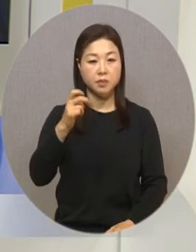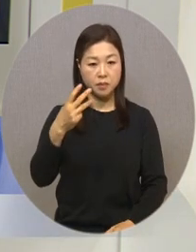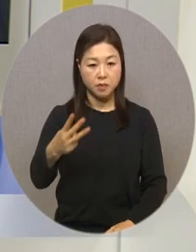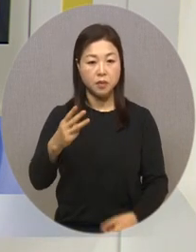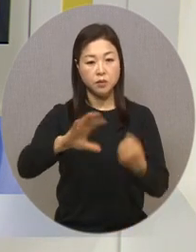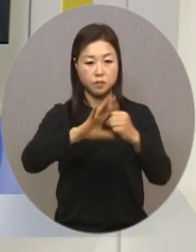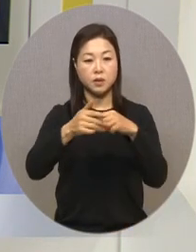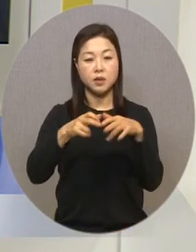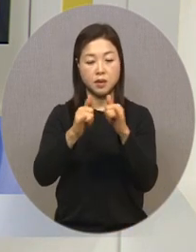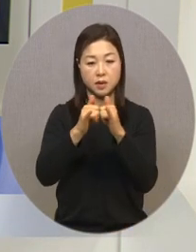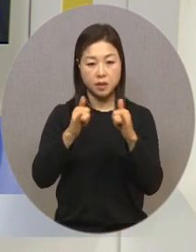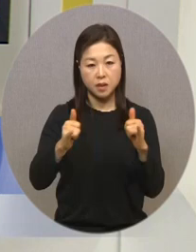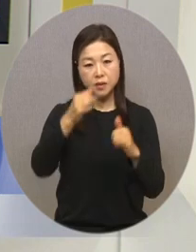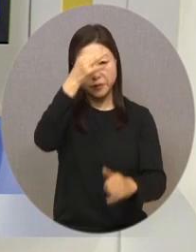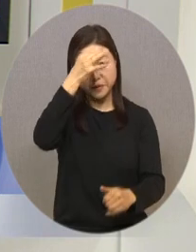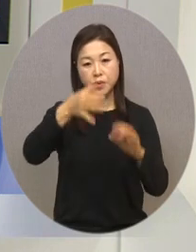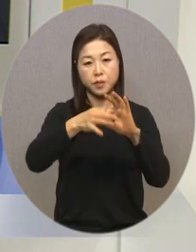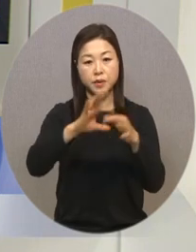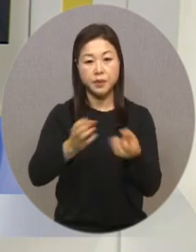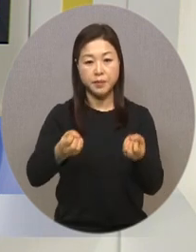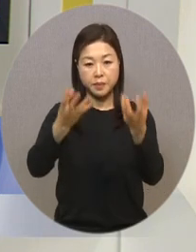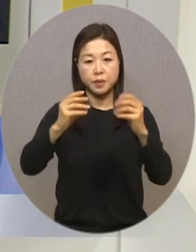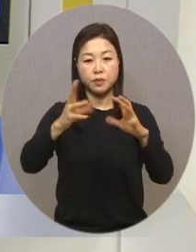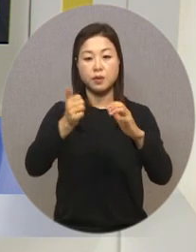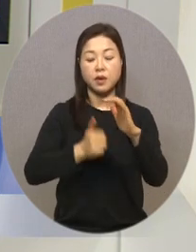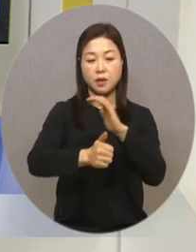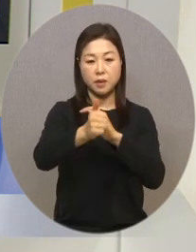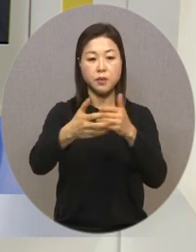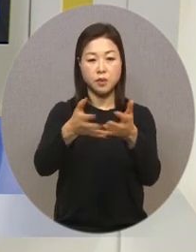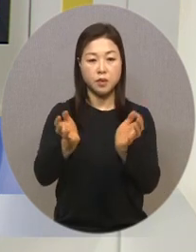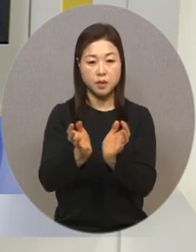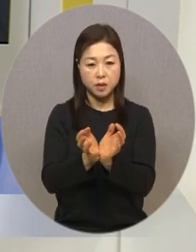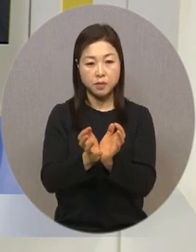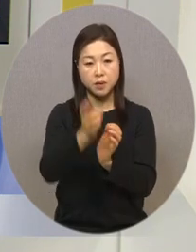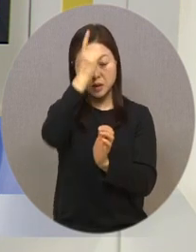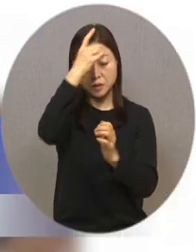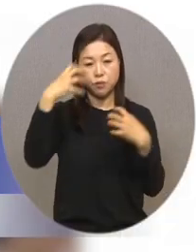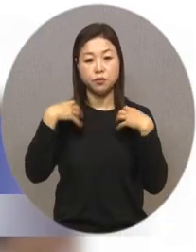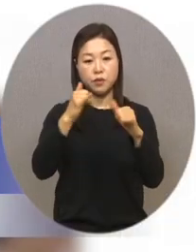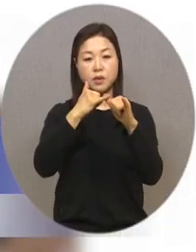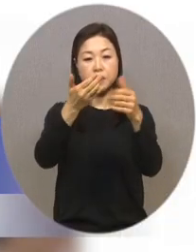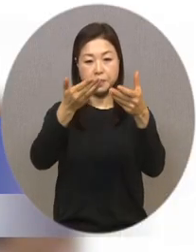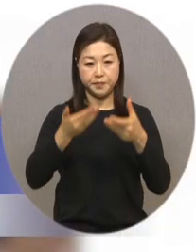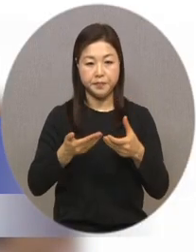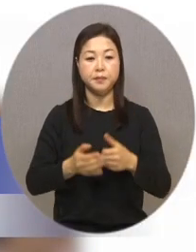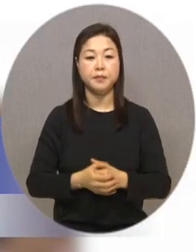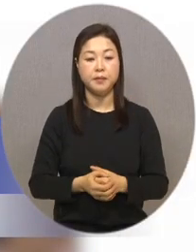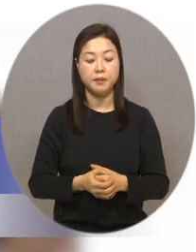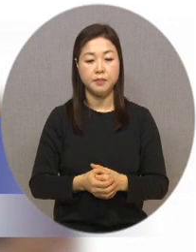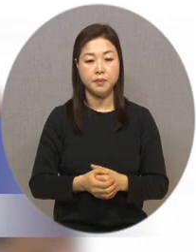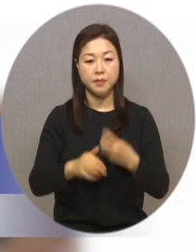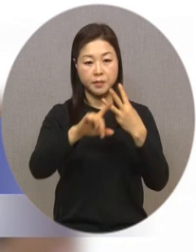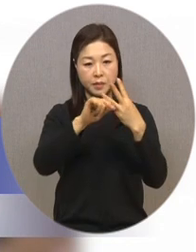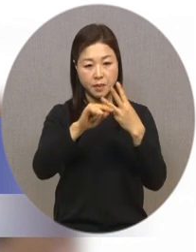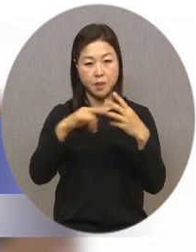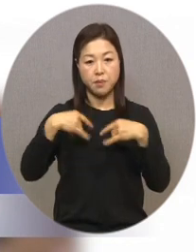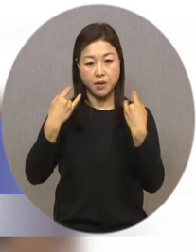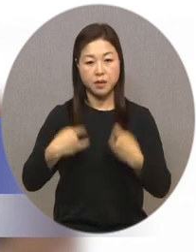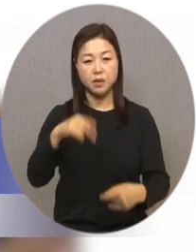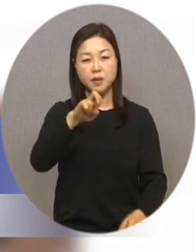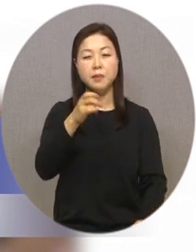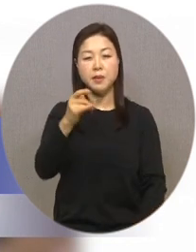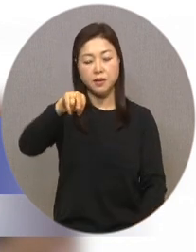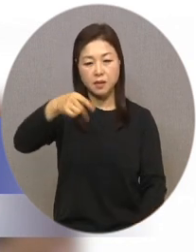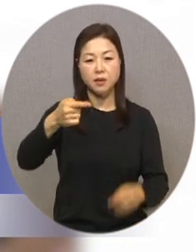2023년 국제장애인 기능올림픽 국가대표 선수단이 정부 포상을 받았습니다. 지난 3월 프랑스 메스에서